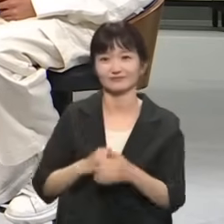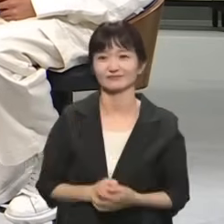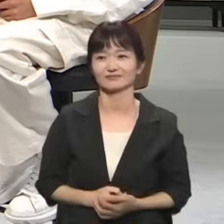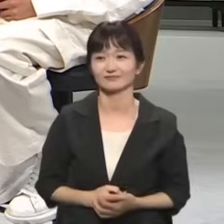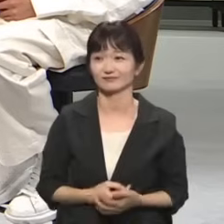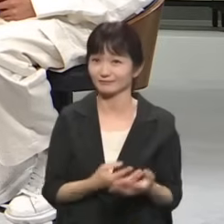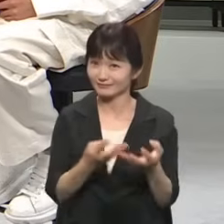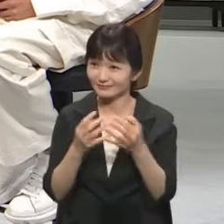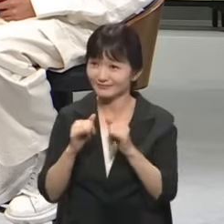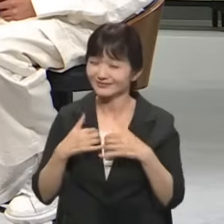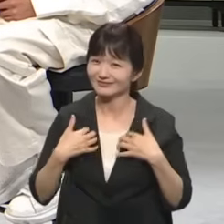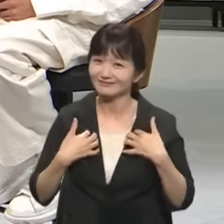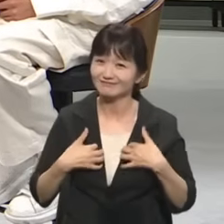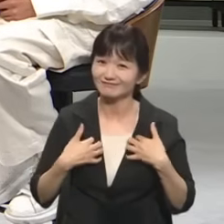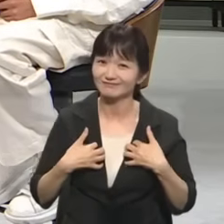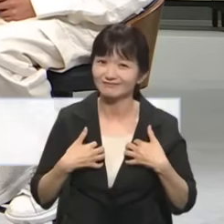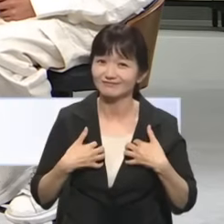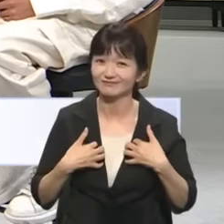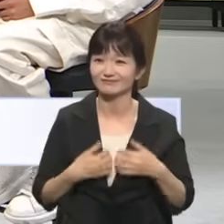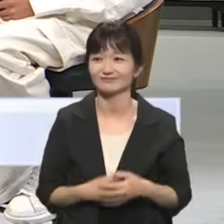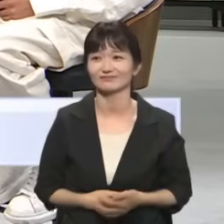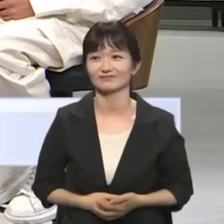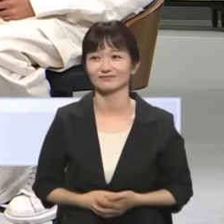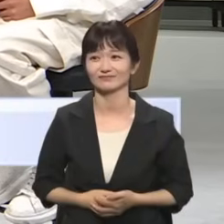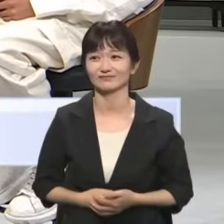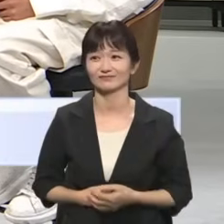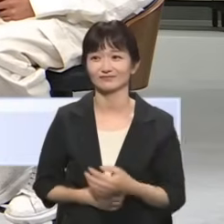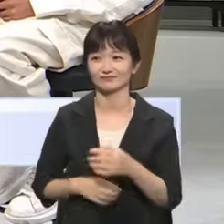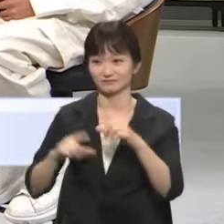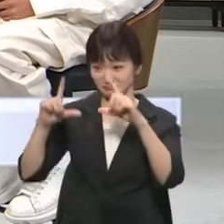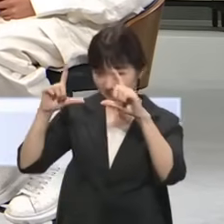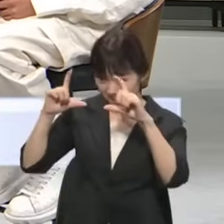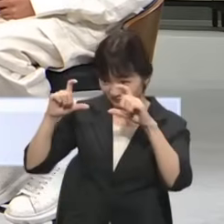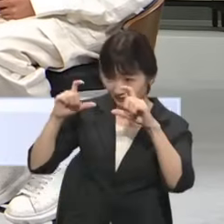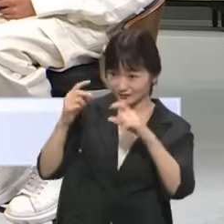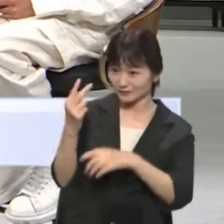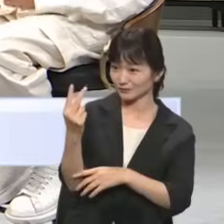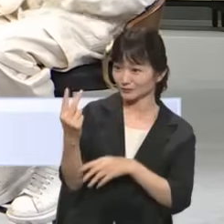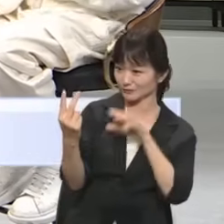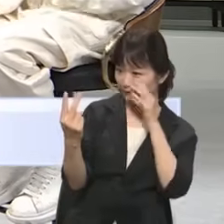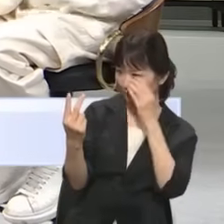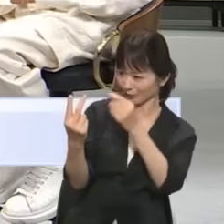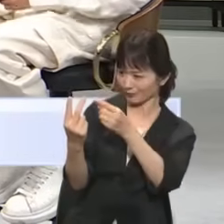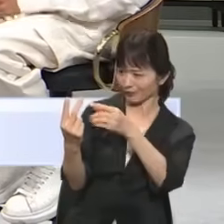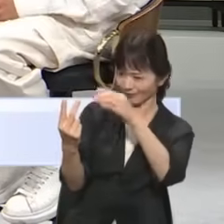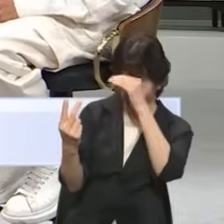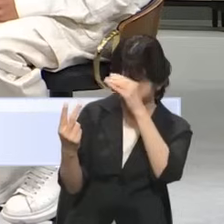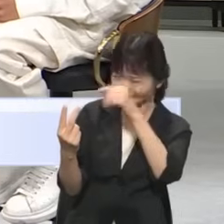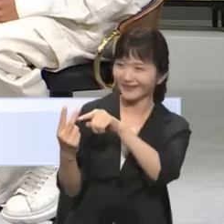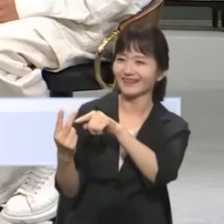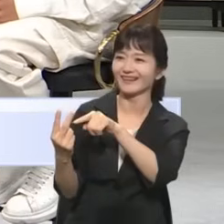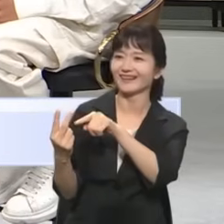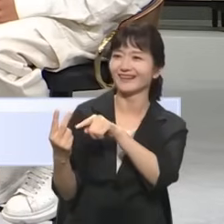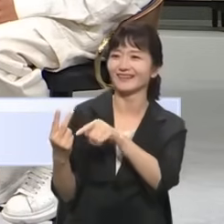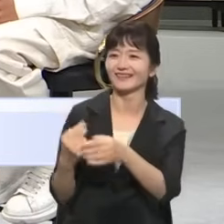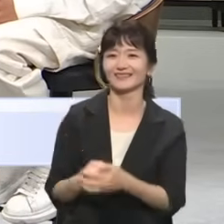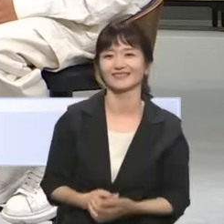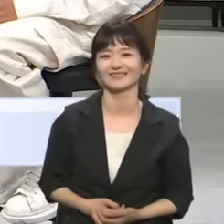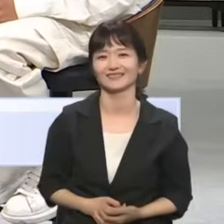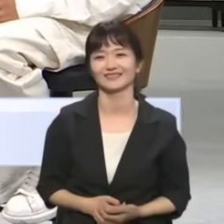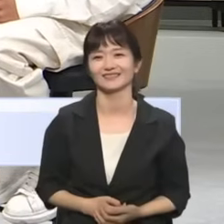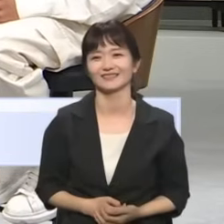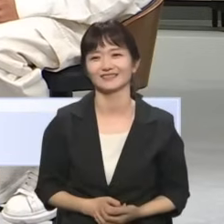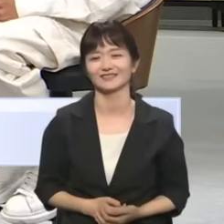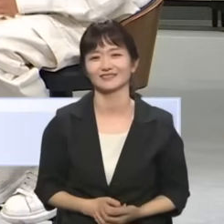아마 많은 분들이 반가워하실 것 같고, 이 푸샷을 보니까 닮았어요. 얘기 많이 듣죠? 오, 되게 닮았네요, 제가 그쵸? 봐도. 본인이 봐도